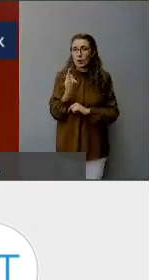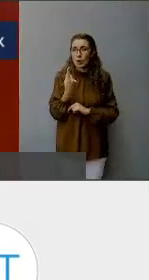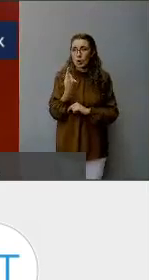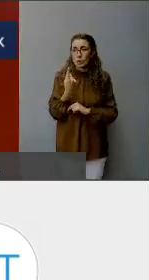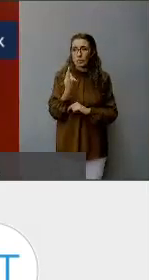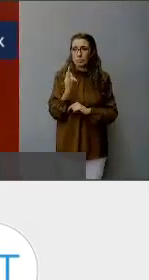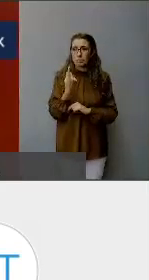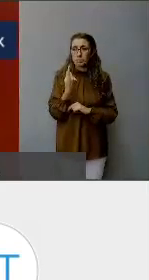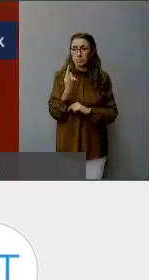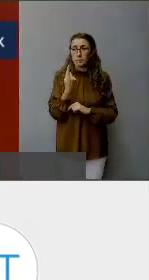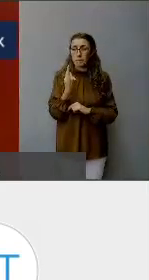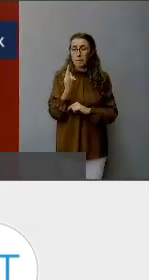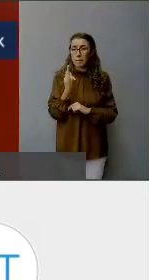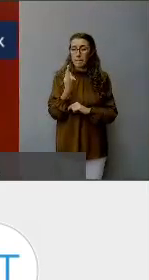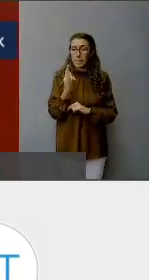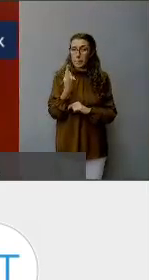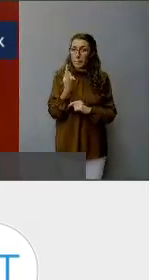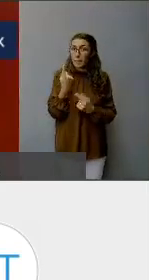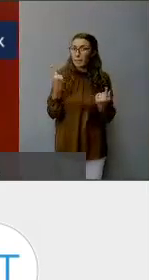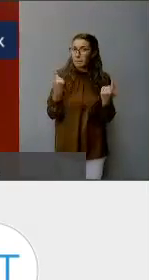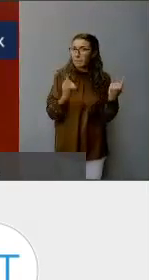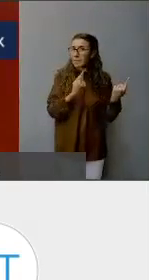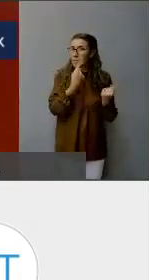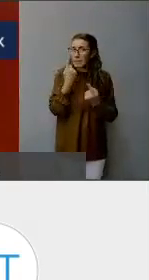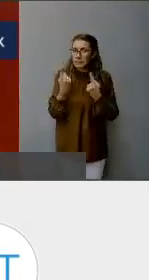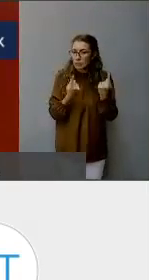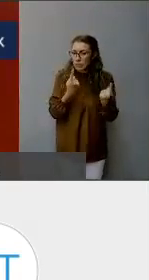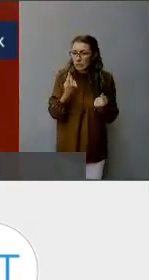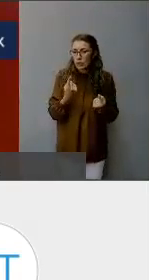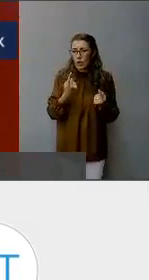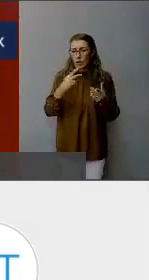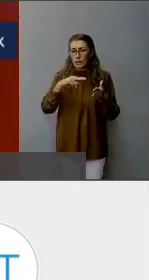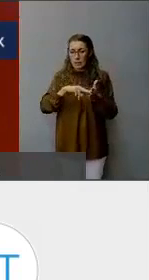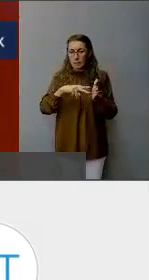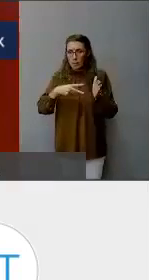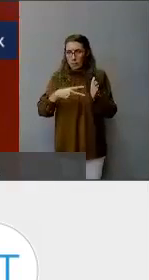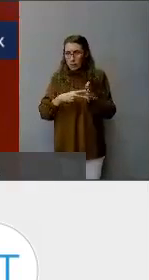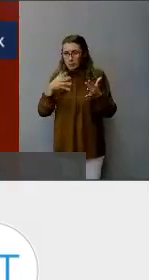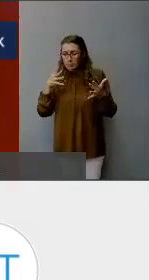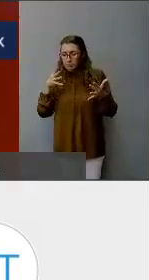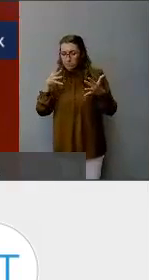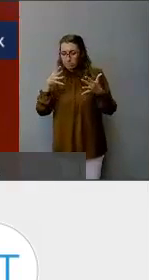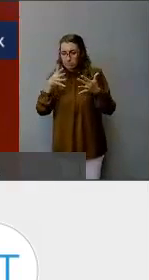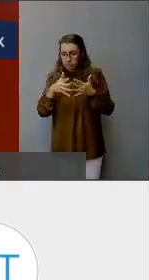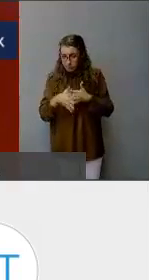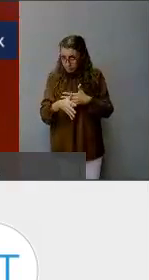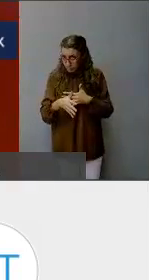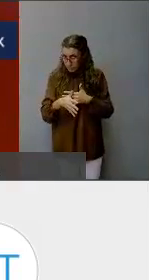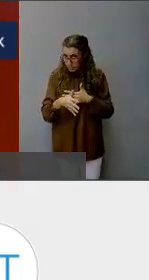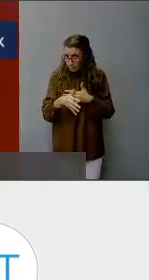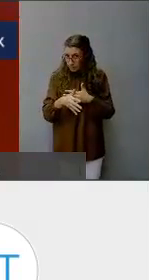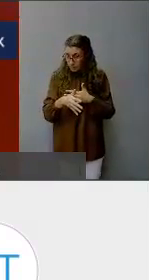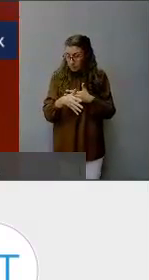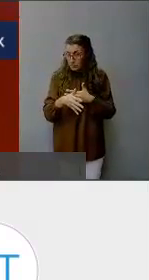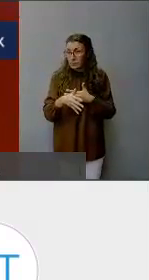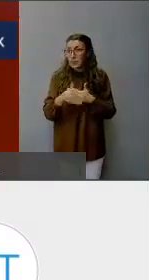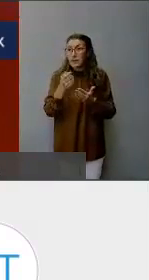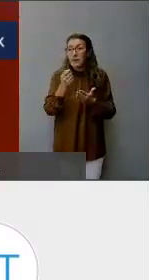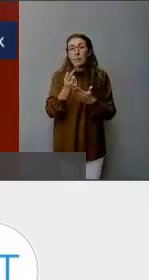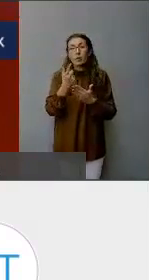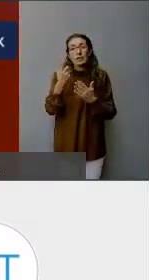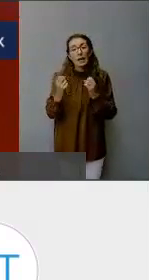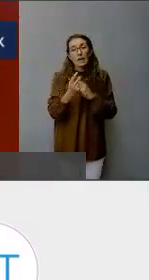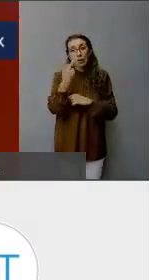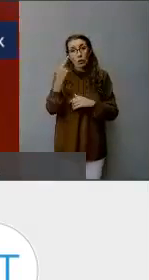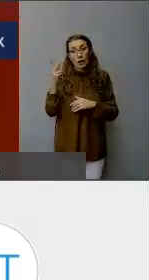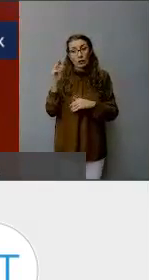nuovamente questa la problematica di piazza remondini coinvolgendo la giungla l'avvocatura